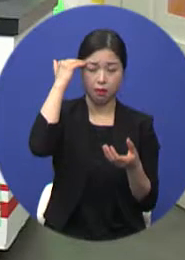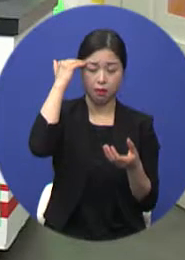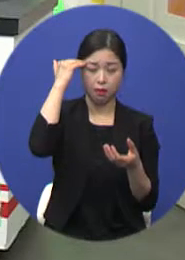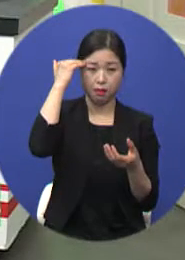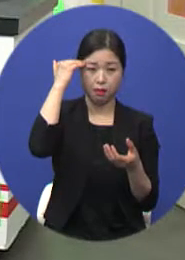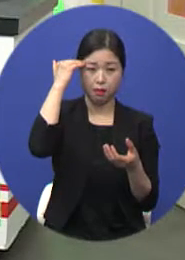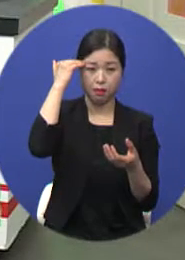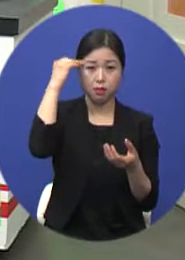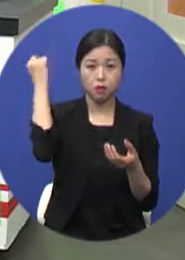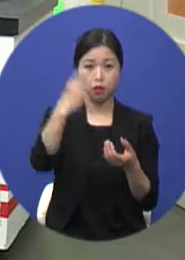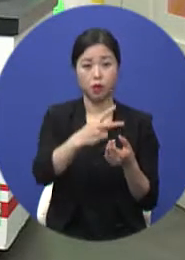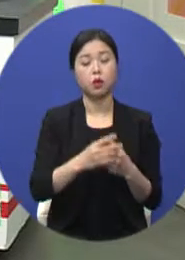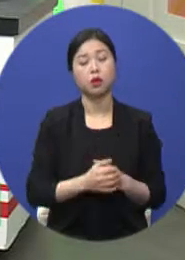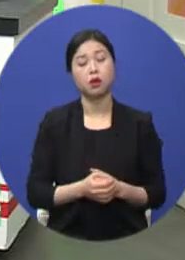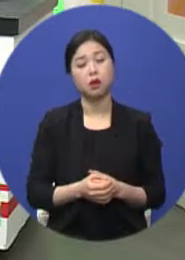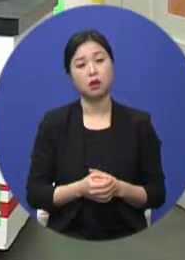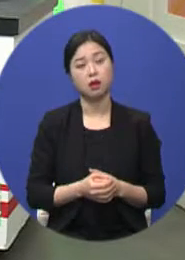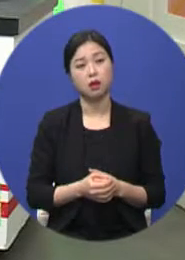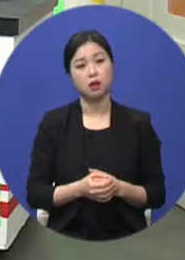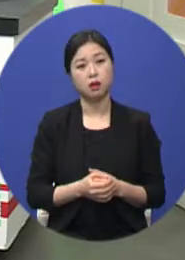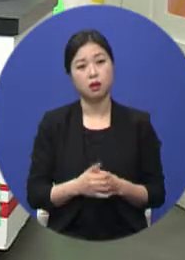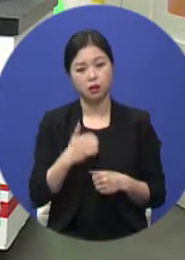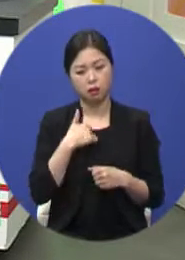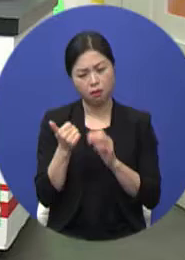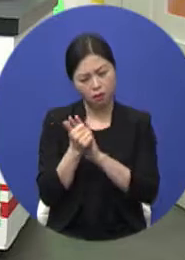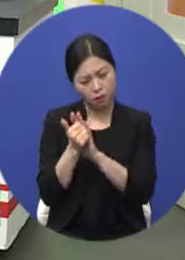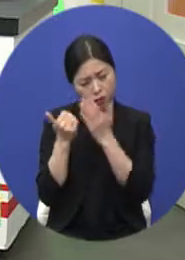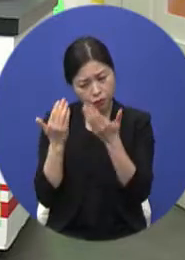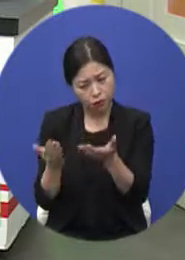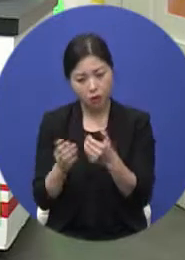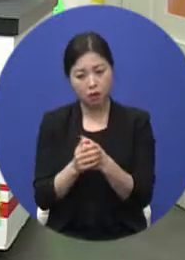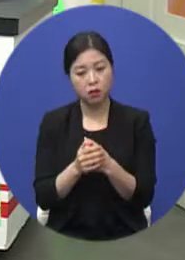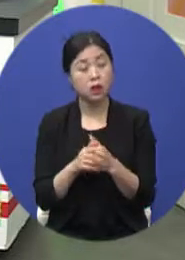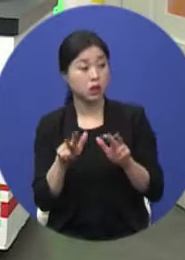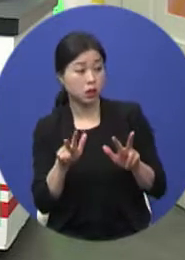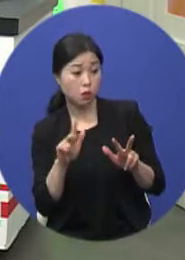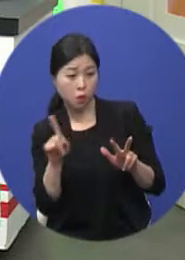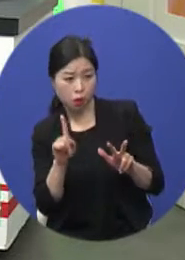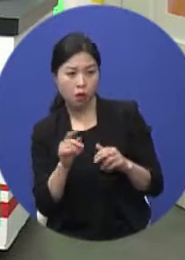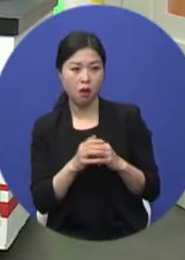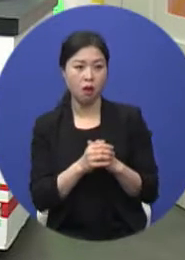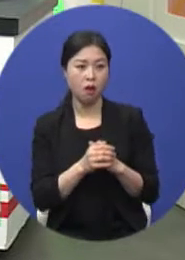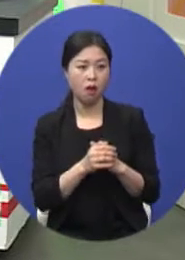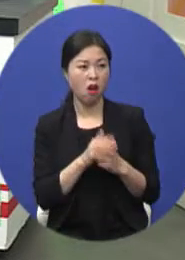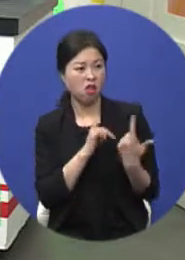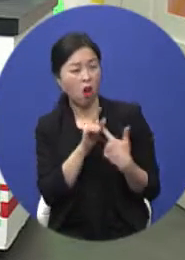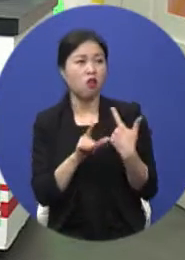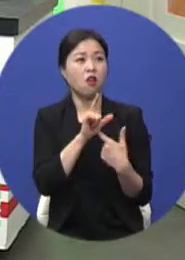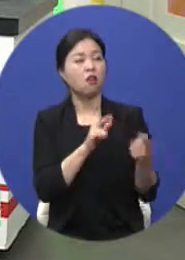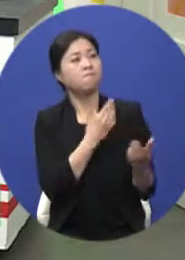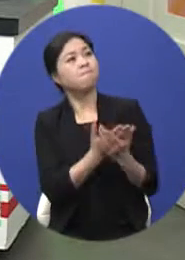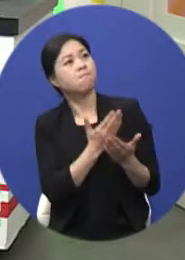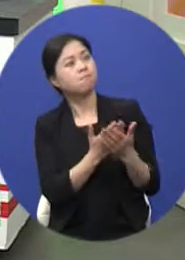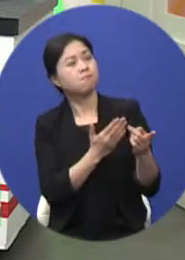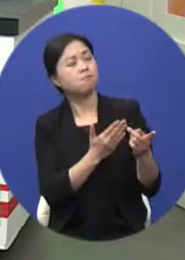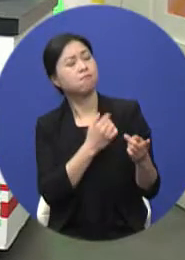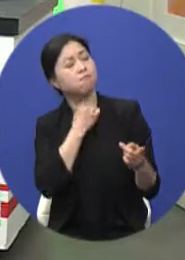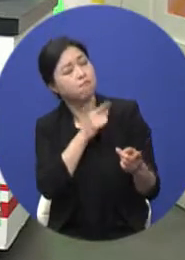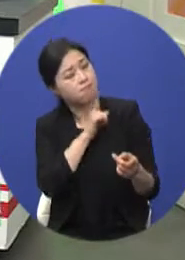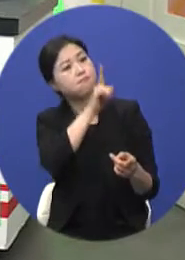그렇게 하고 꼭 그리고 뭔가를 하나 해주면 지금은 당연하게 그더 많은 것을 요구를 하고